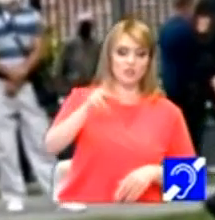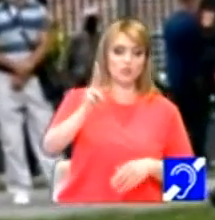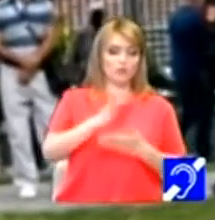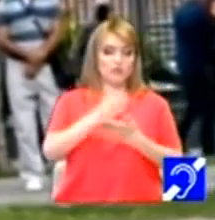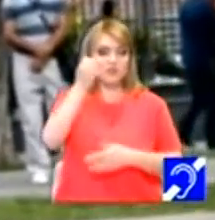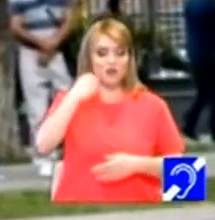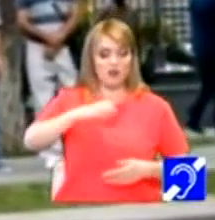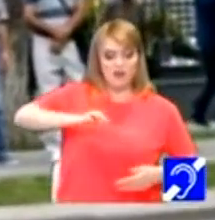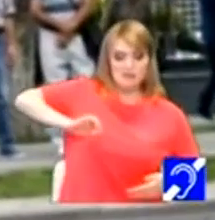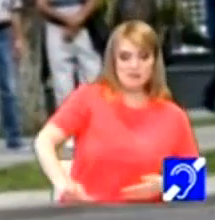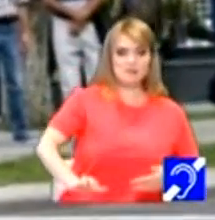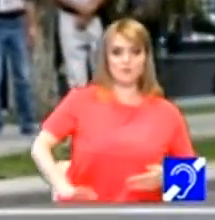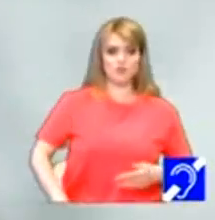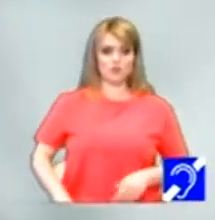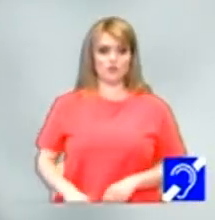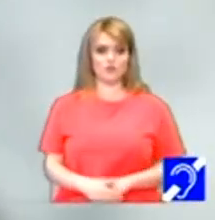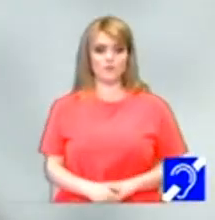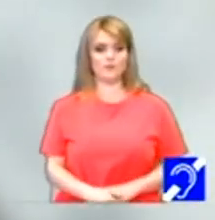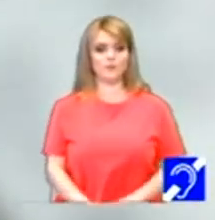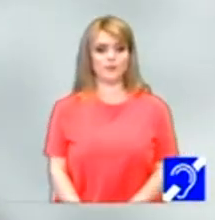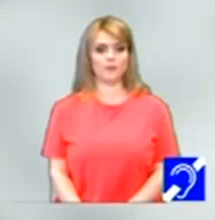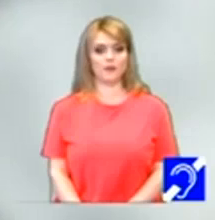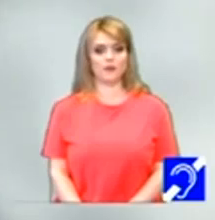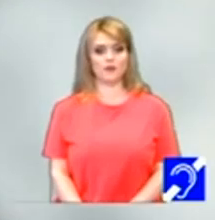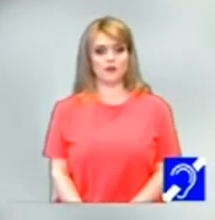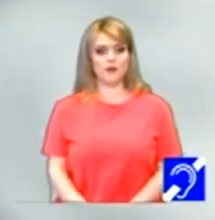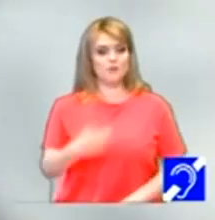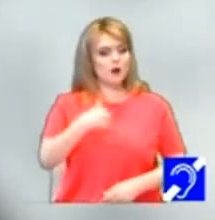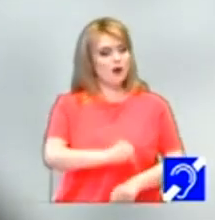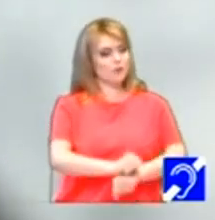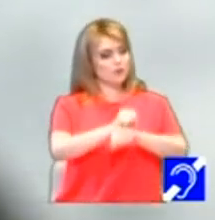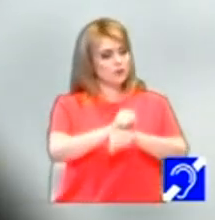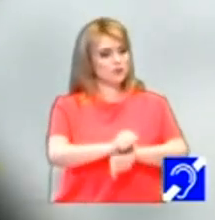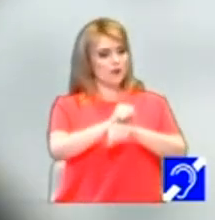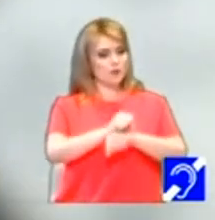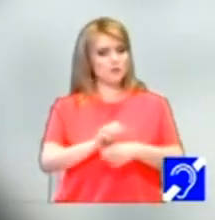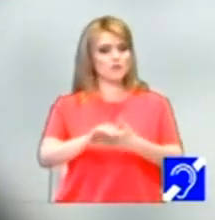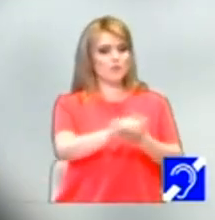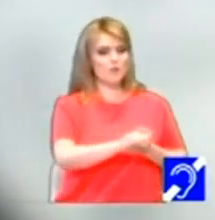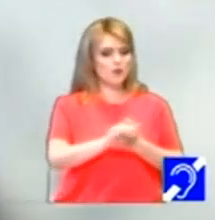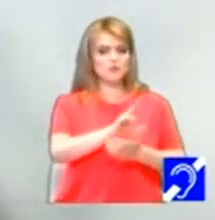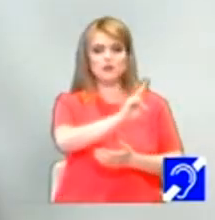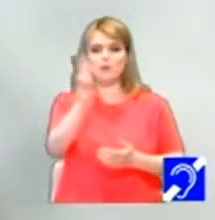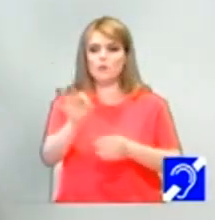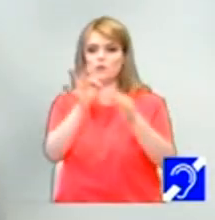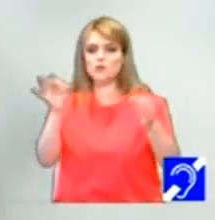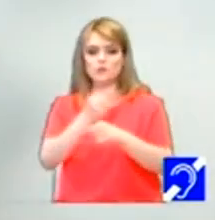îmbrâncit și au fost rupte distincțiile. Am protestat cât am protestat, pașnic, n-am făcut nimănui